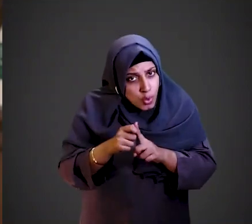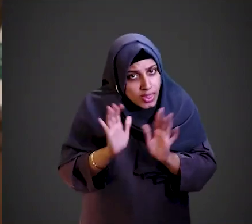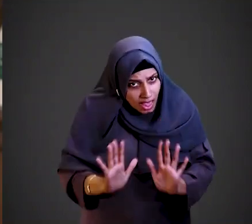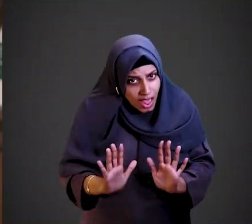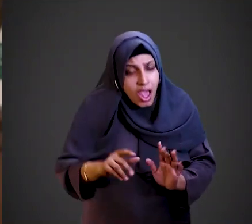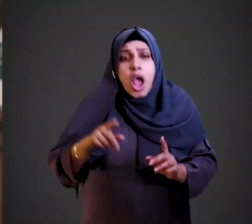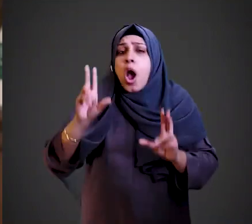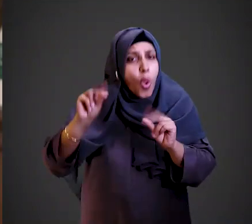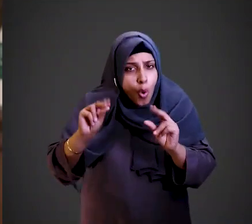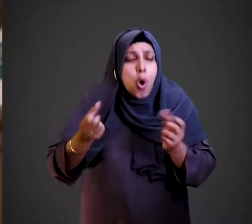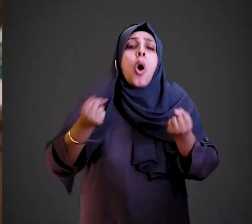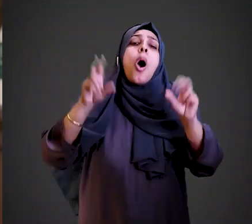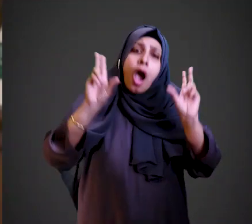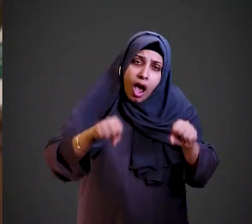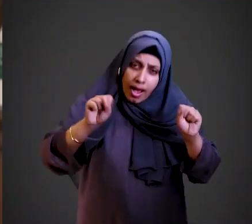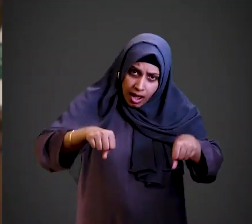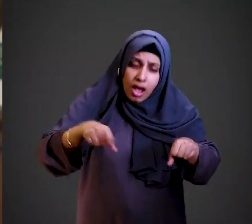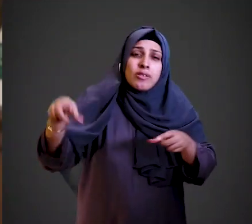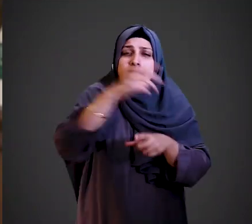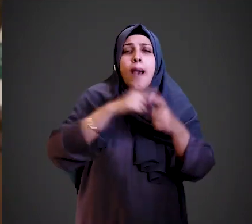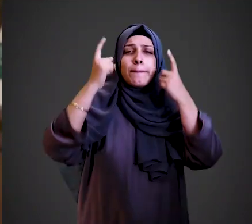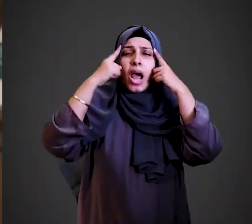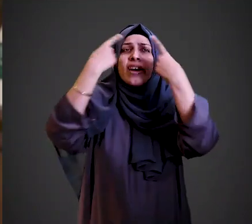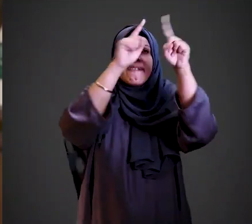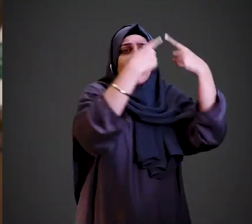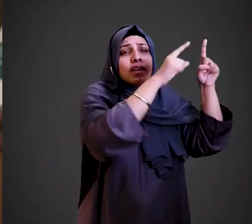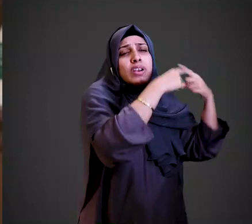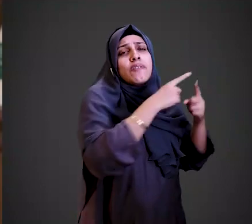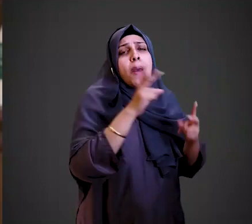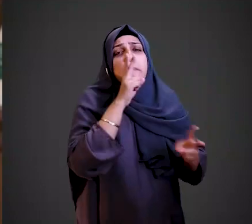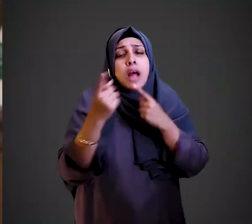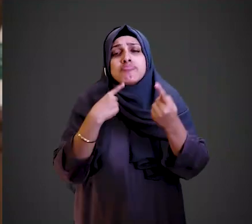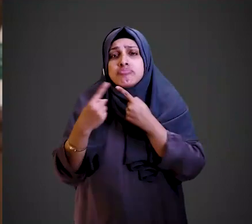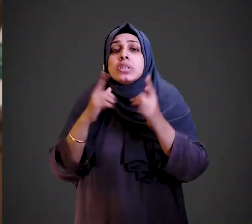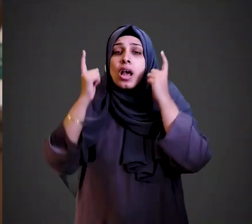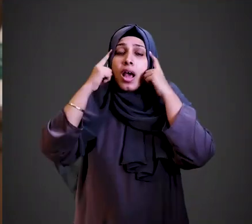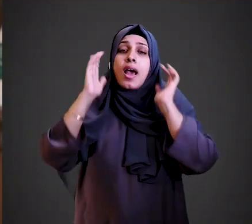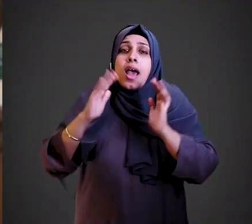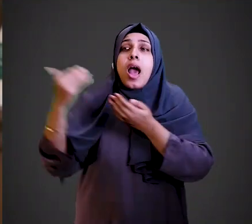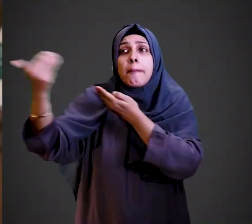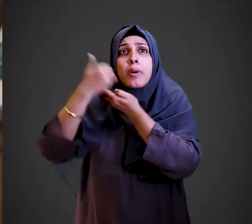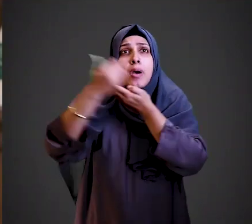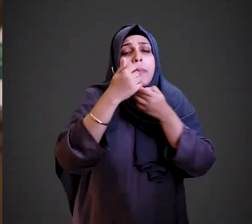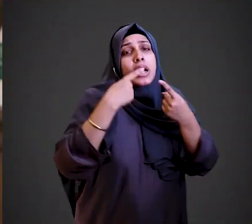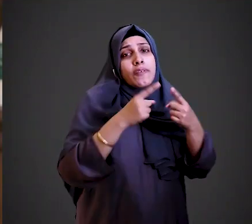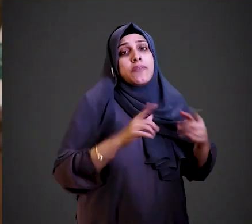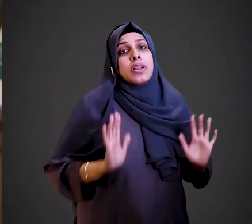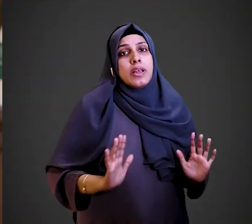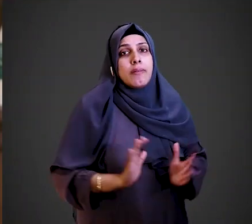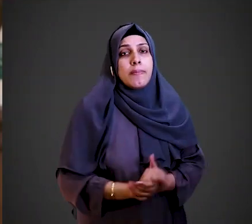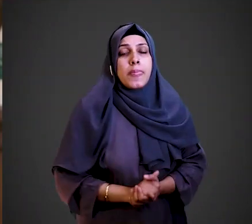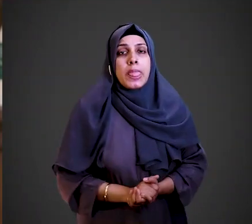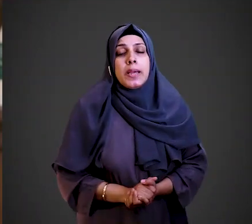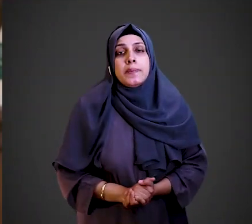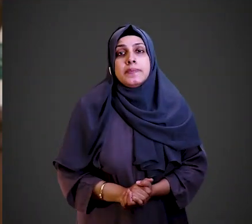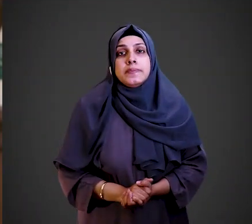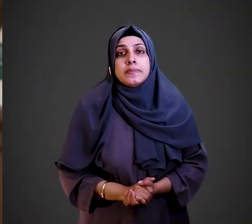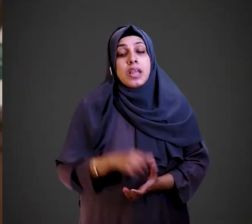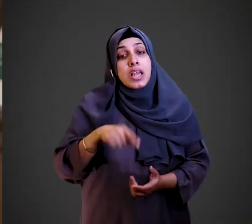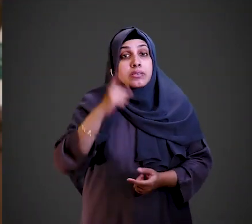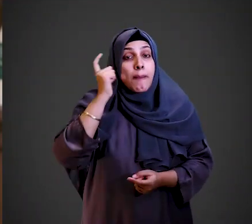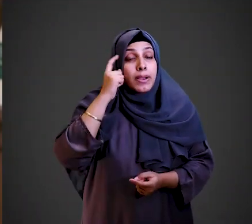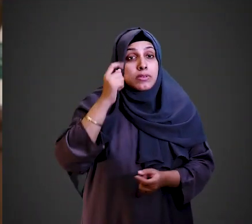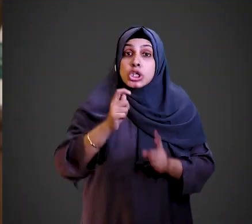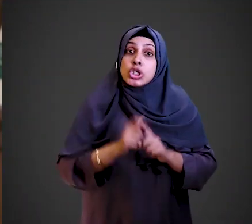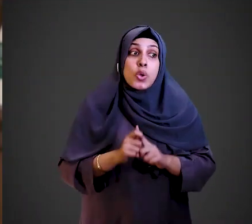نہیں ہونی چاہیے، اس پر بہت ساری رائے ہیں اور اکانومسٹ بہت ڈفرینٹ باتیں بھی کرتے ہیں، مختلف باتیں کرتے ہیں. لیکن